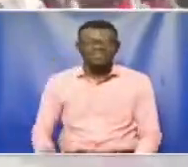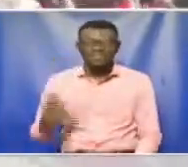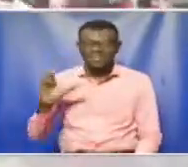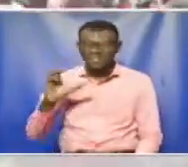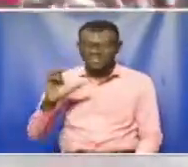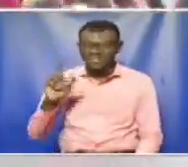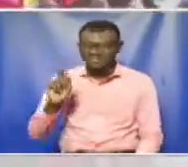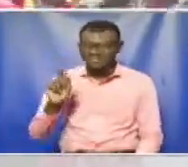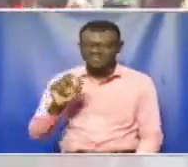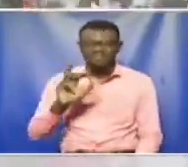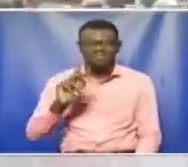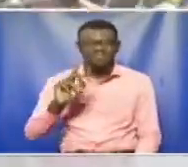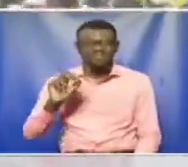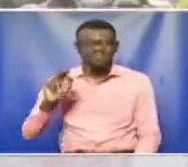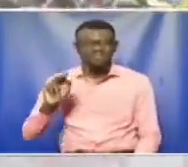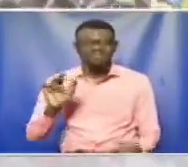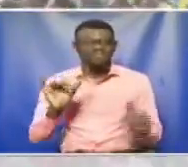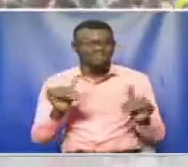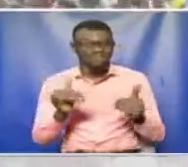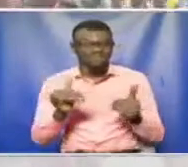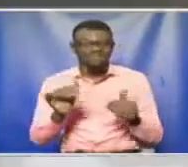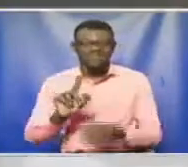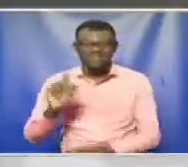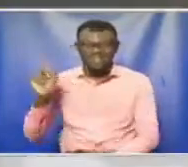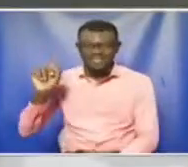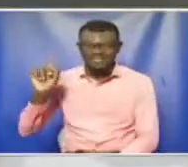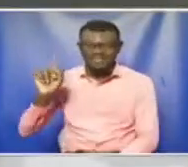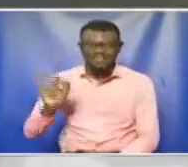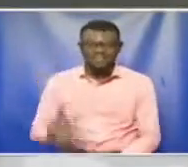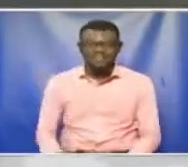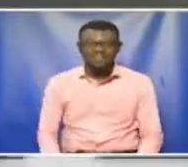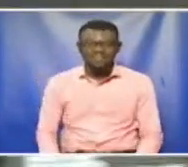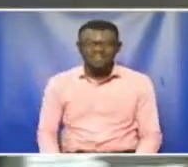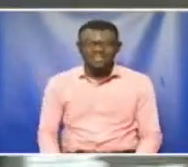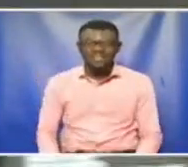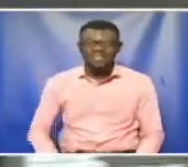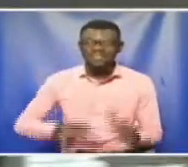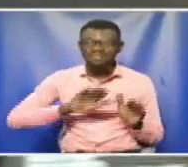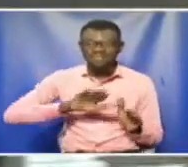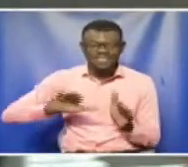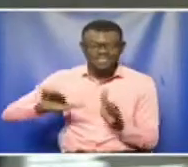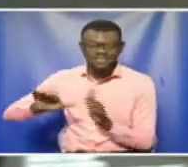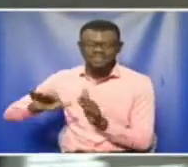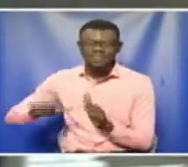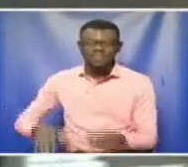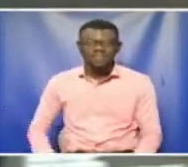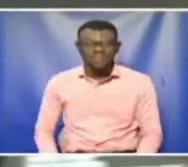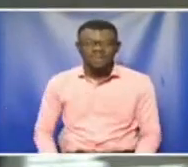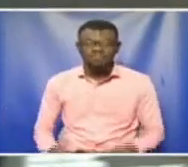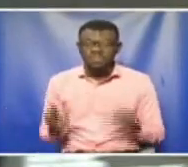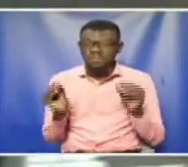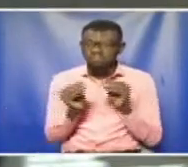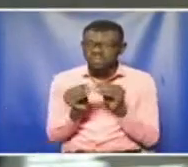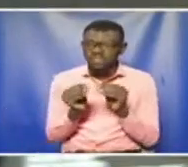Dairu, KTN News, Nairobi. Na mtazamaji, tukiachana hayo, kikao cha kusikiliza kesi